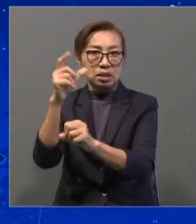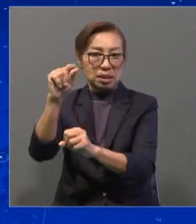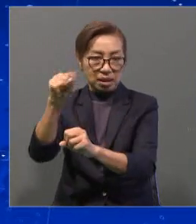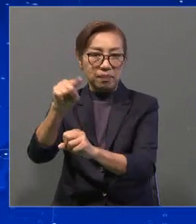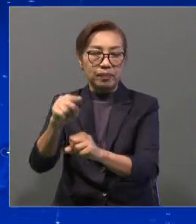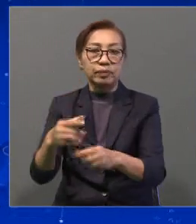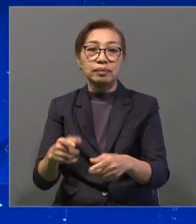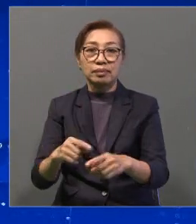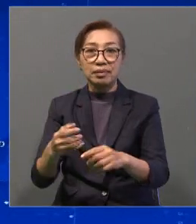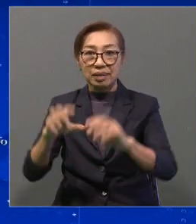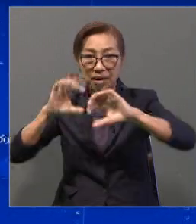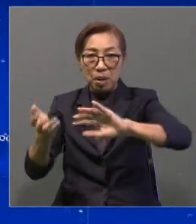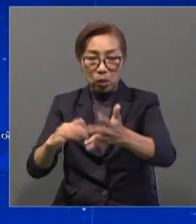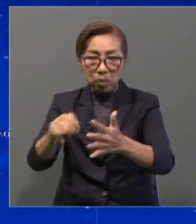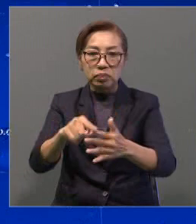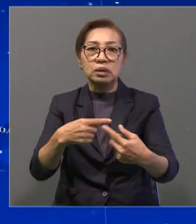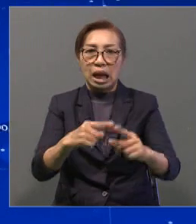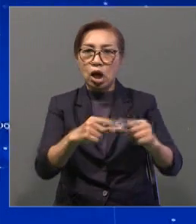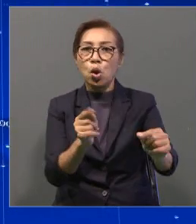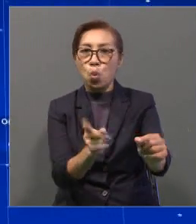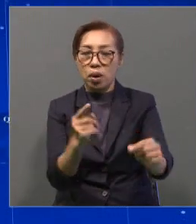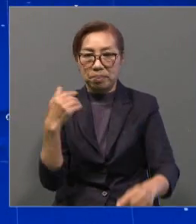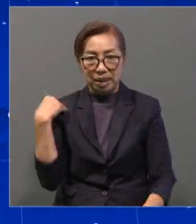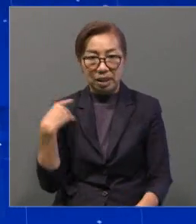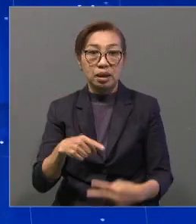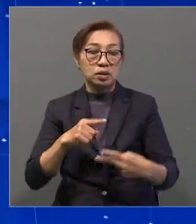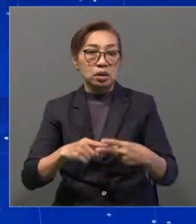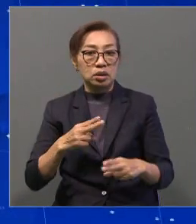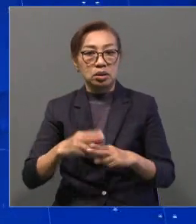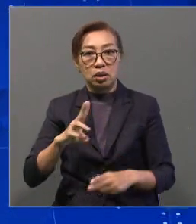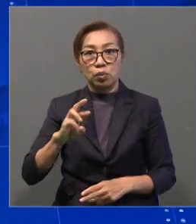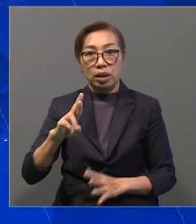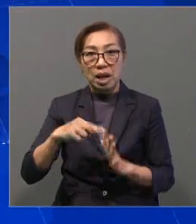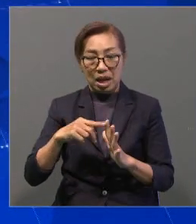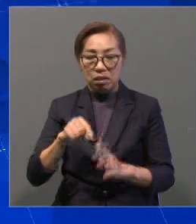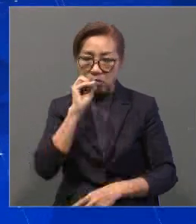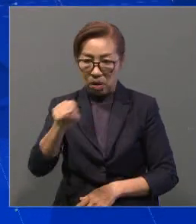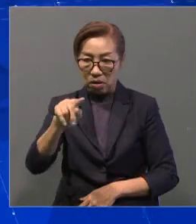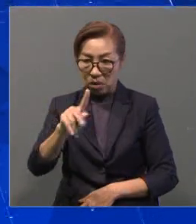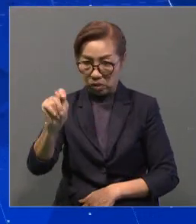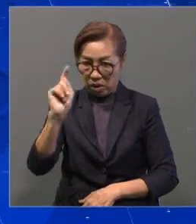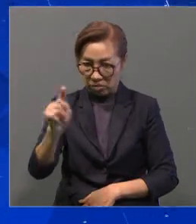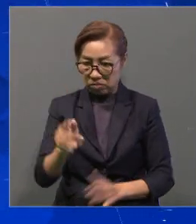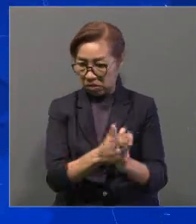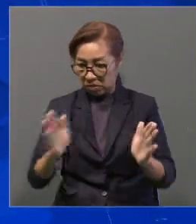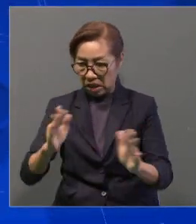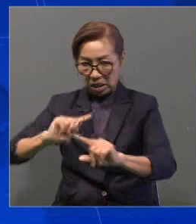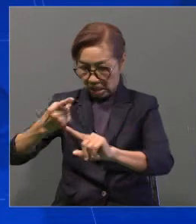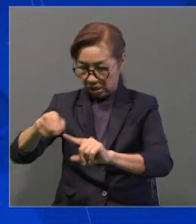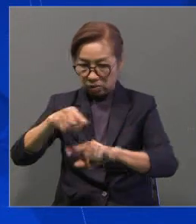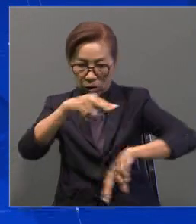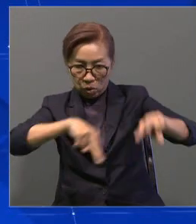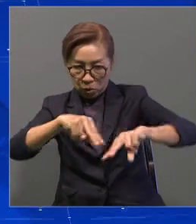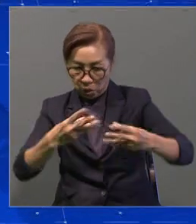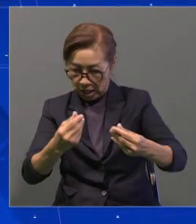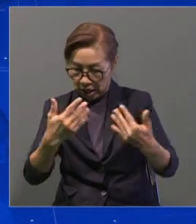สภาคดีนี้ก็ยังคงอยู่ขณะที่นายวีระสมความคิดครับก็ได้ขีดเส้นใต้กกตครับให้พิจารณาเรื่องนี้ภายใน 1เดือนหากไม่